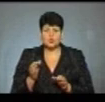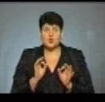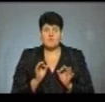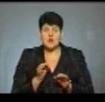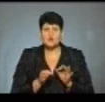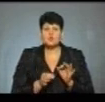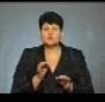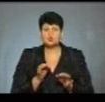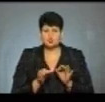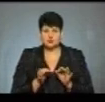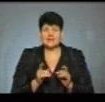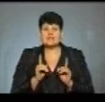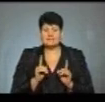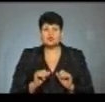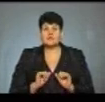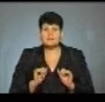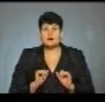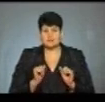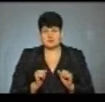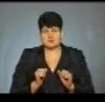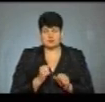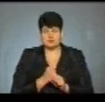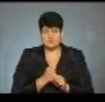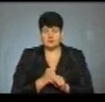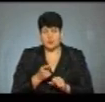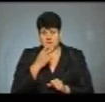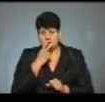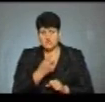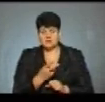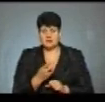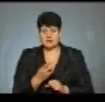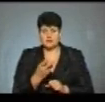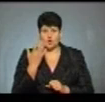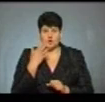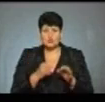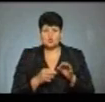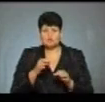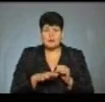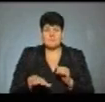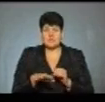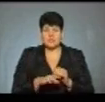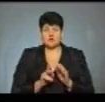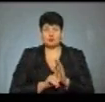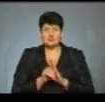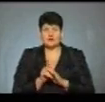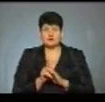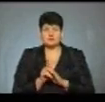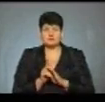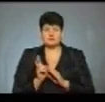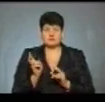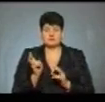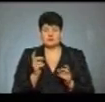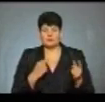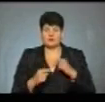нормального суду, навіть якщо не намагатись його робити, да? Тому що ми ж бачили, коли судді Майдану почали заходити на свої